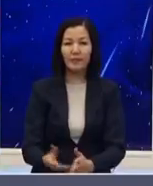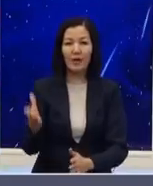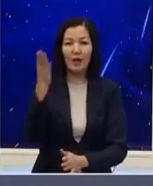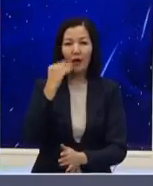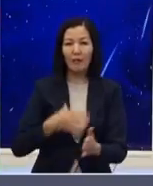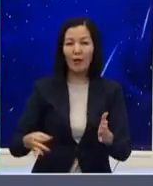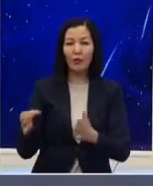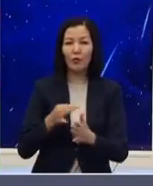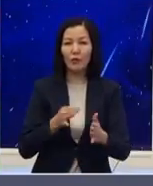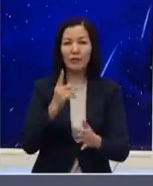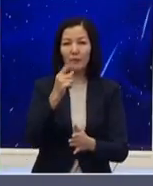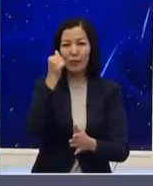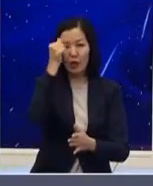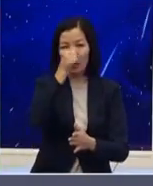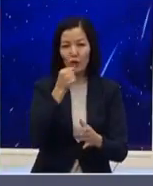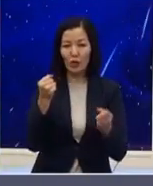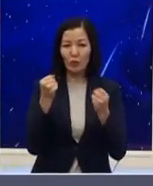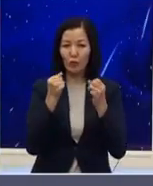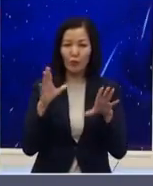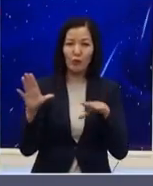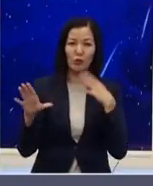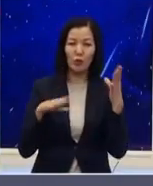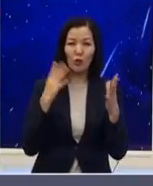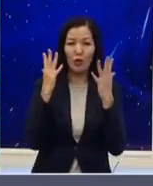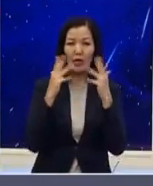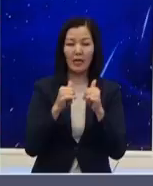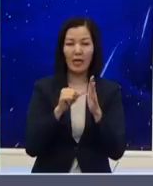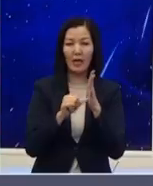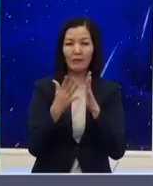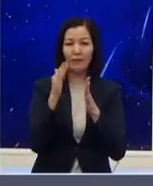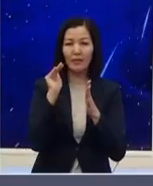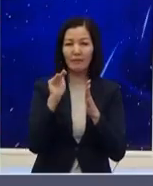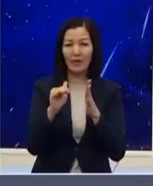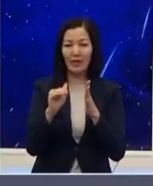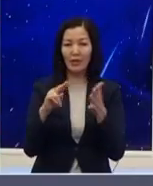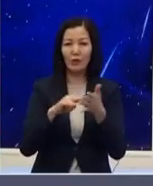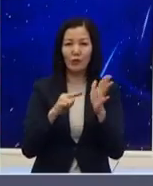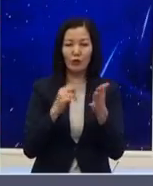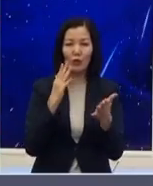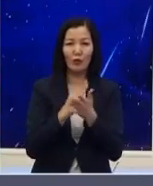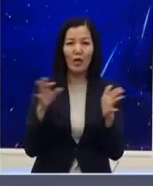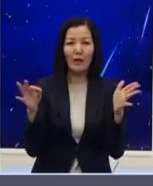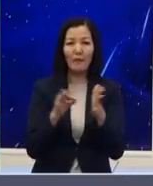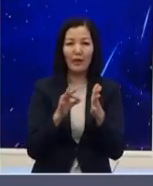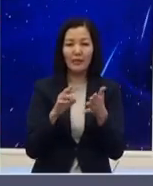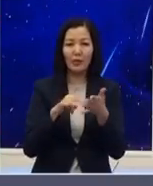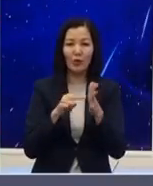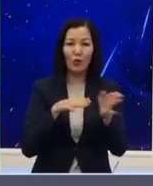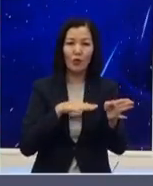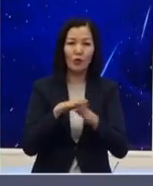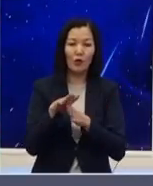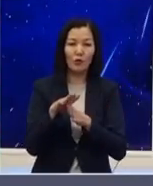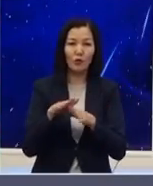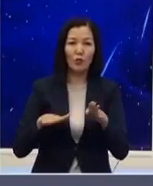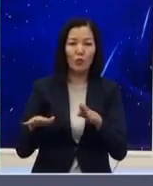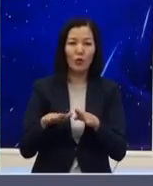Алматы облысында алдағы бір жылда спортпен шұғылданушылар қатарын 65 мың адамға жеткізу көзделіп отыр. Мақсатты межені орындау үшін